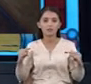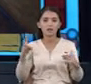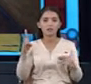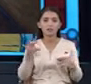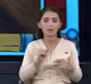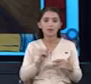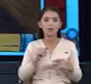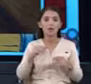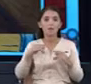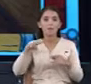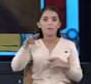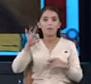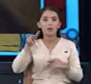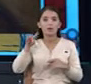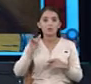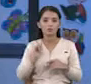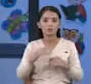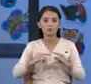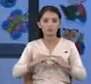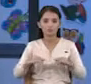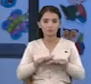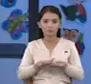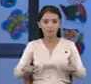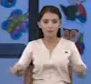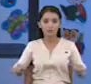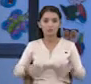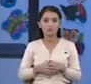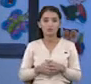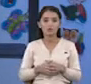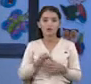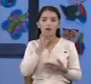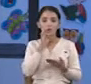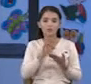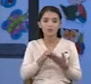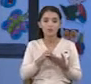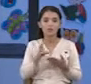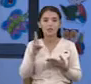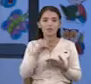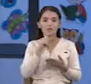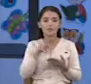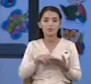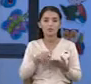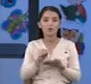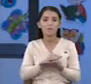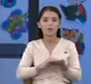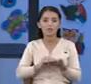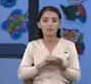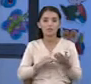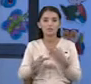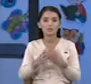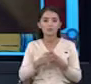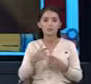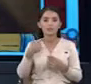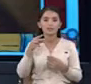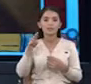Парта на полу. Вы правильно ответили на вопрос. Еще раз повторите за